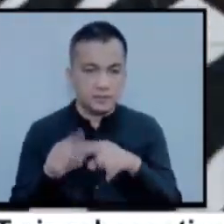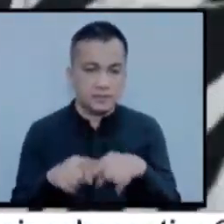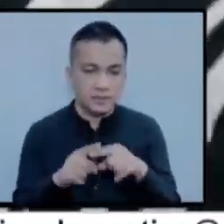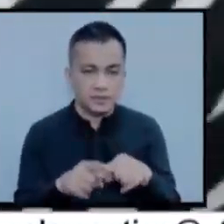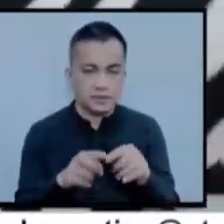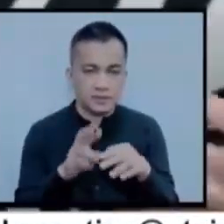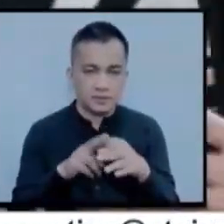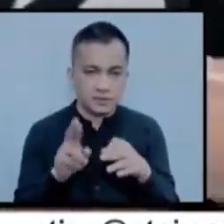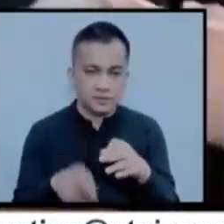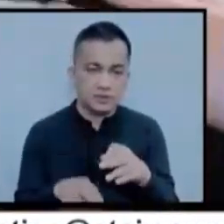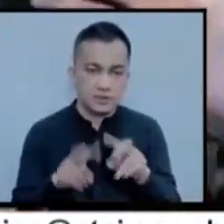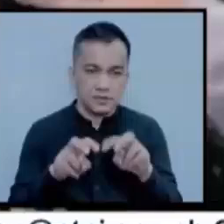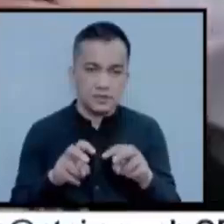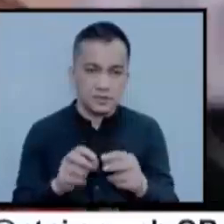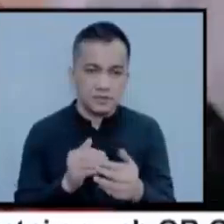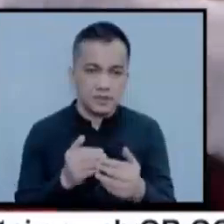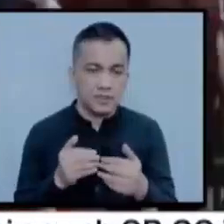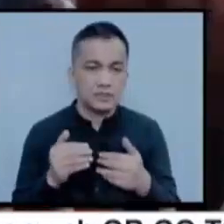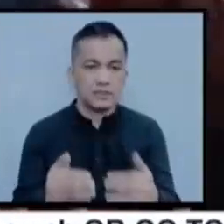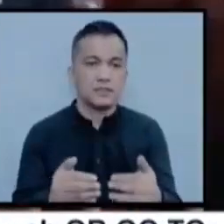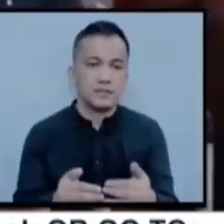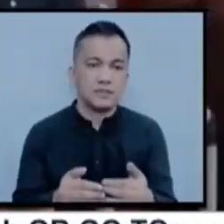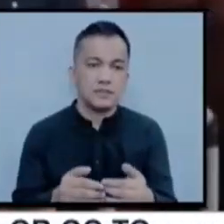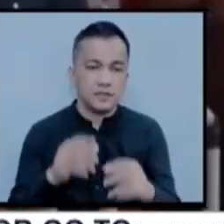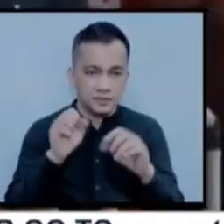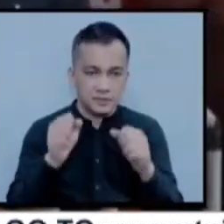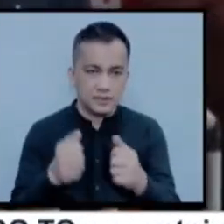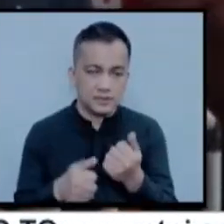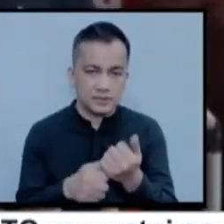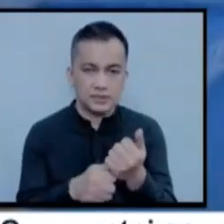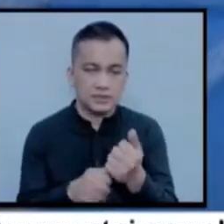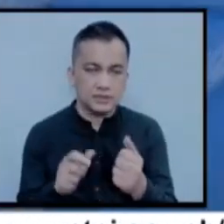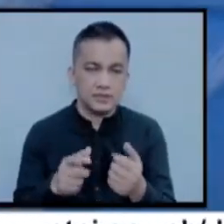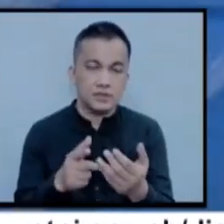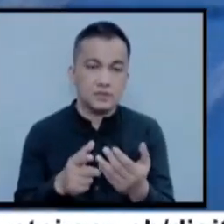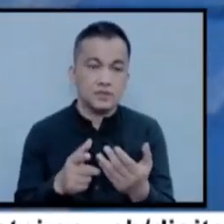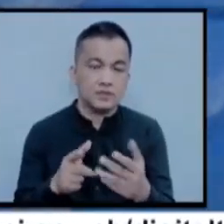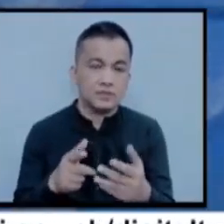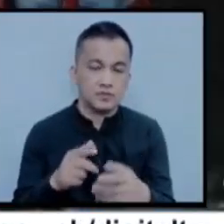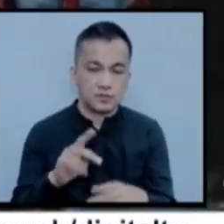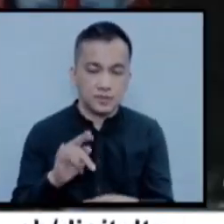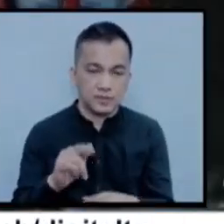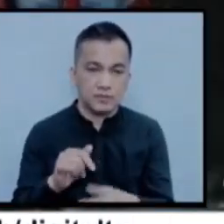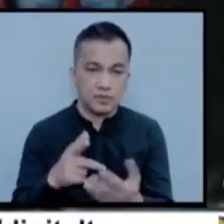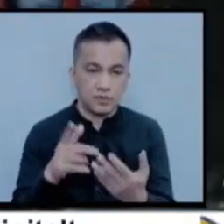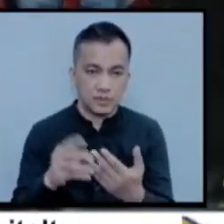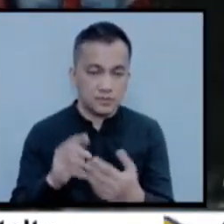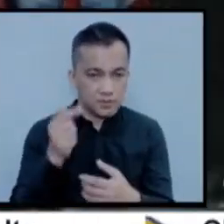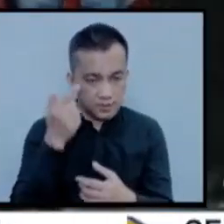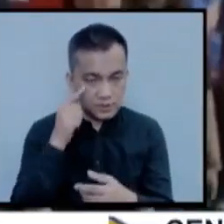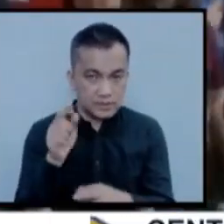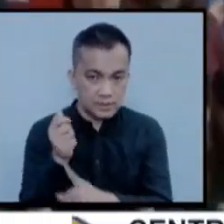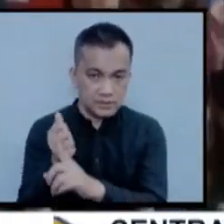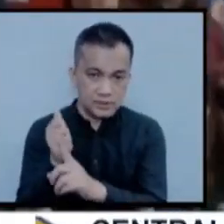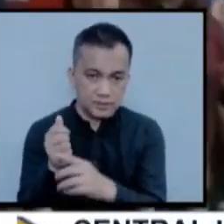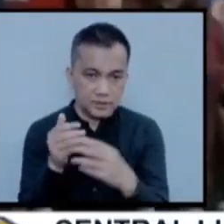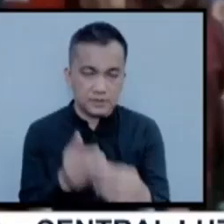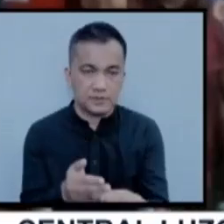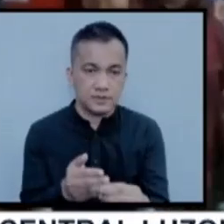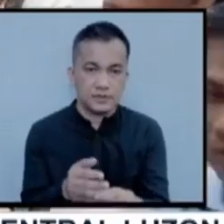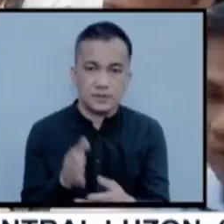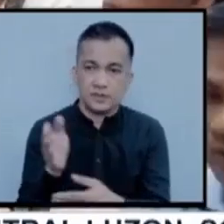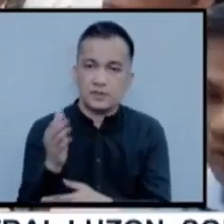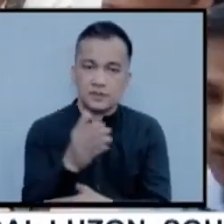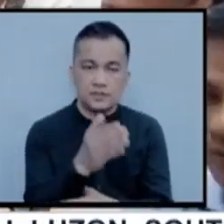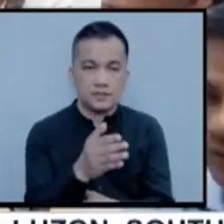presidential assistance to Farmers Fisher folk and Families OP program ng pamahalaan kung saan siya mismo ang nanguna sa pag-iikot sa iba't ibang